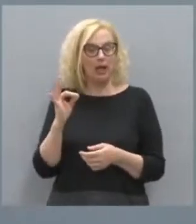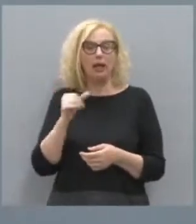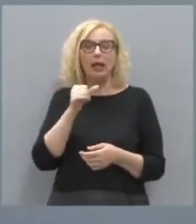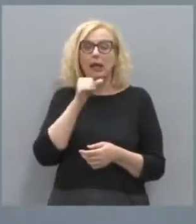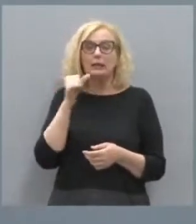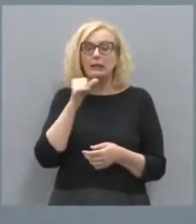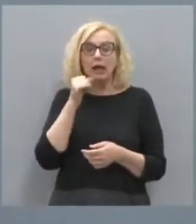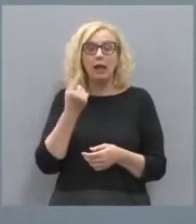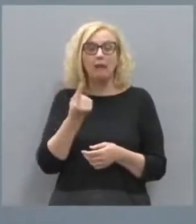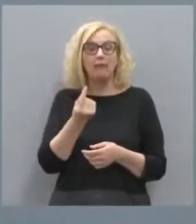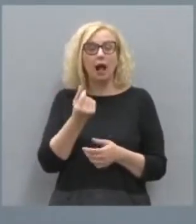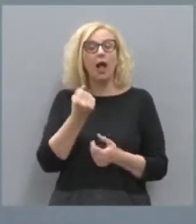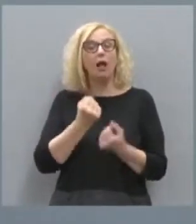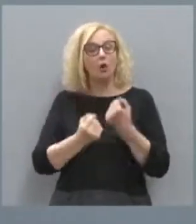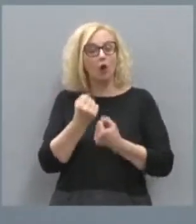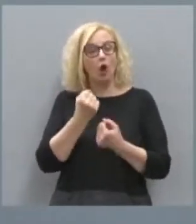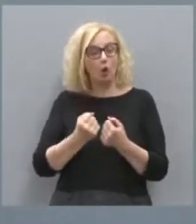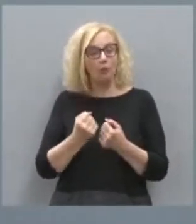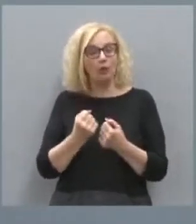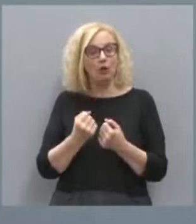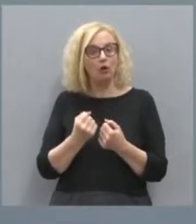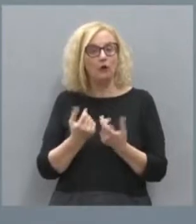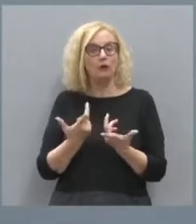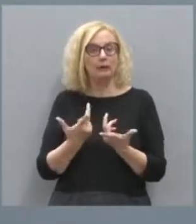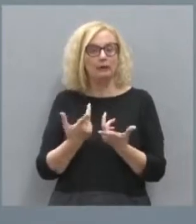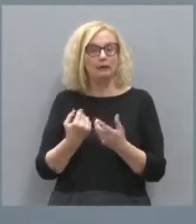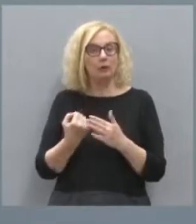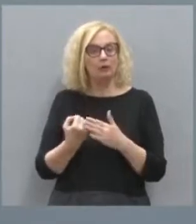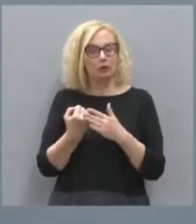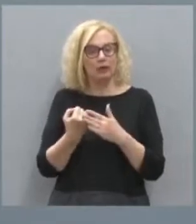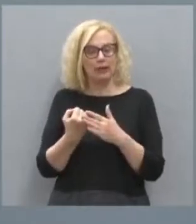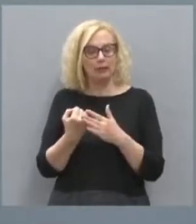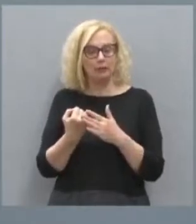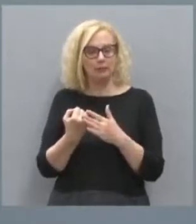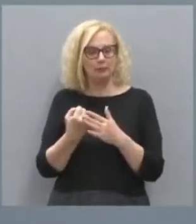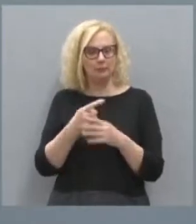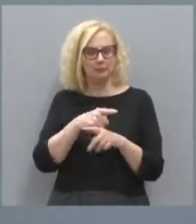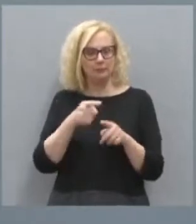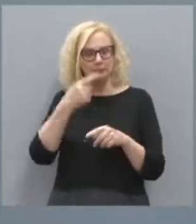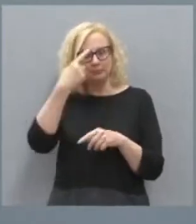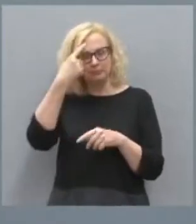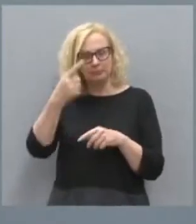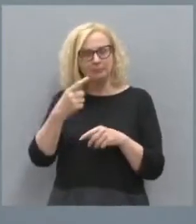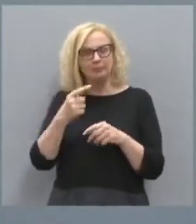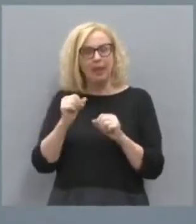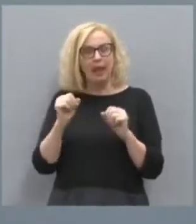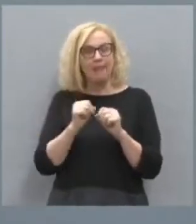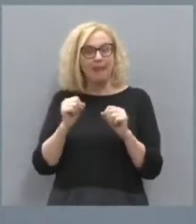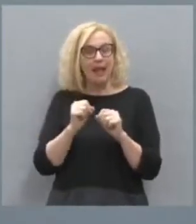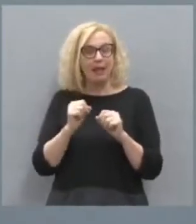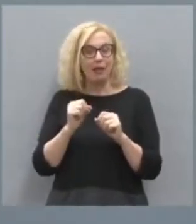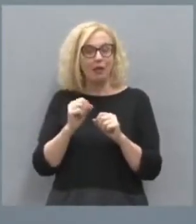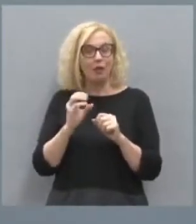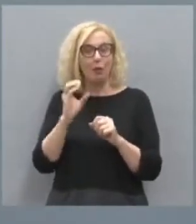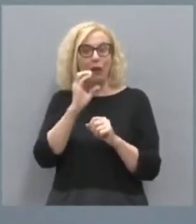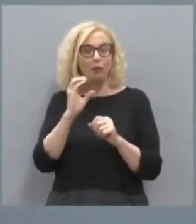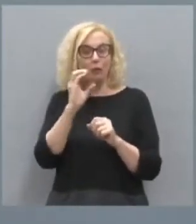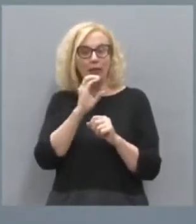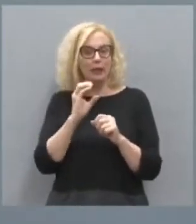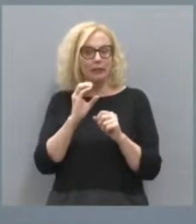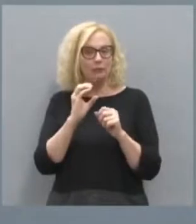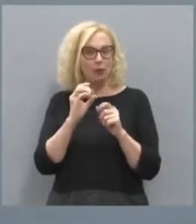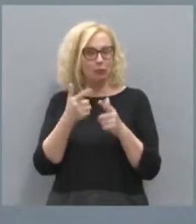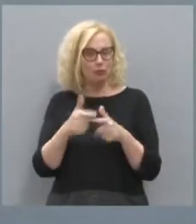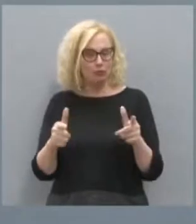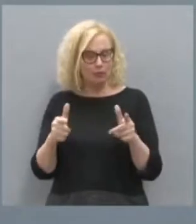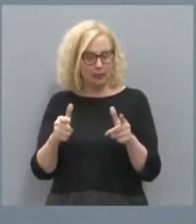economici per sostenersi sappiamo cosa vuol dire lo abbiamo visto l'anno scorso un inverno senza turismo invernale lo